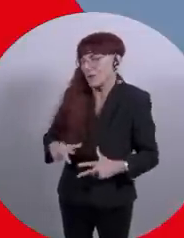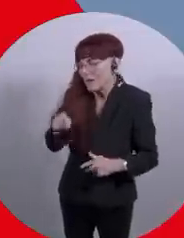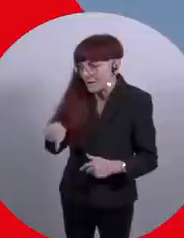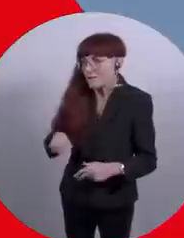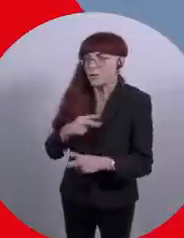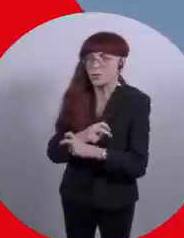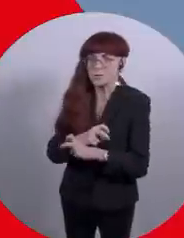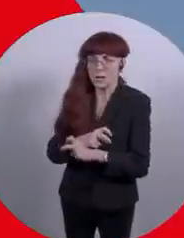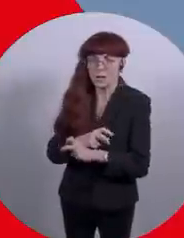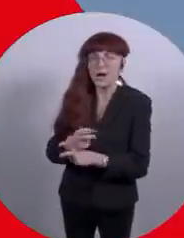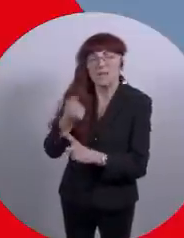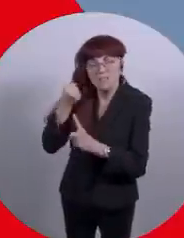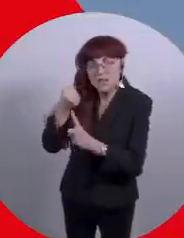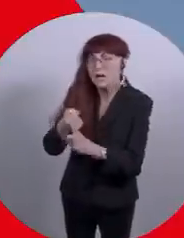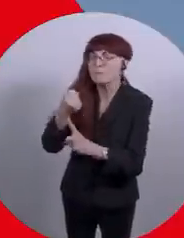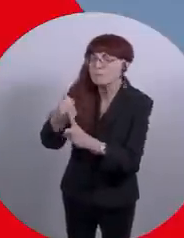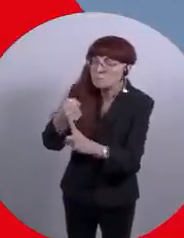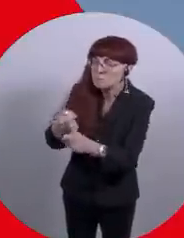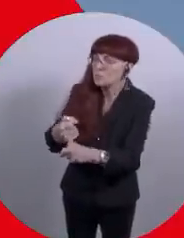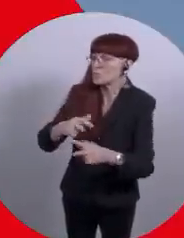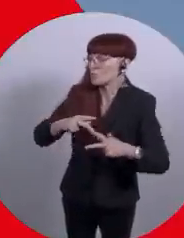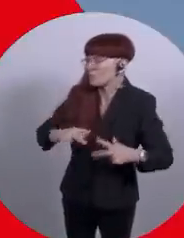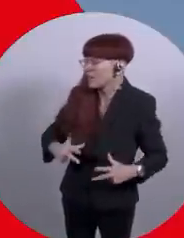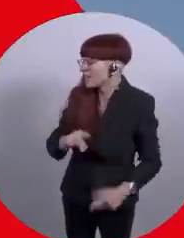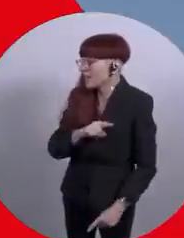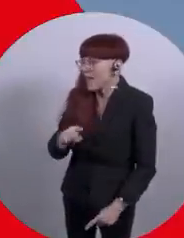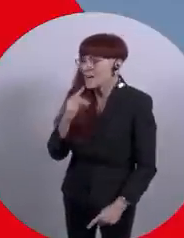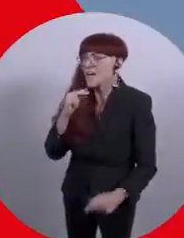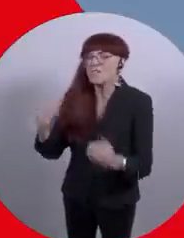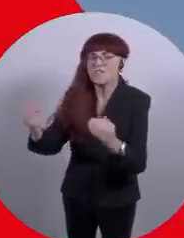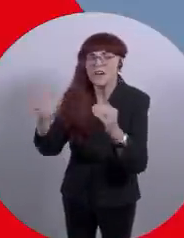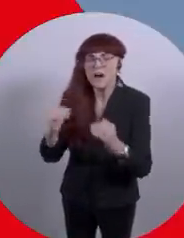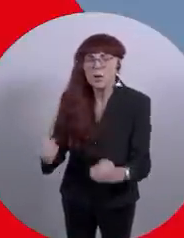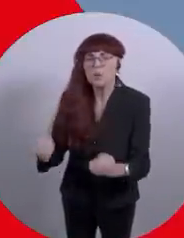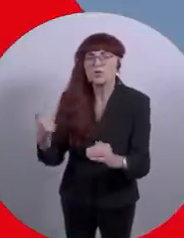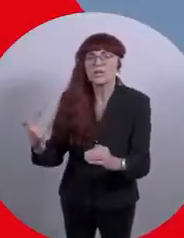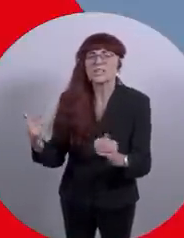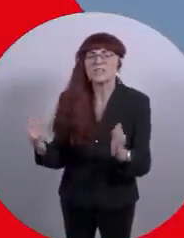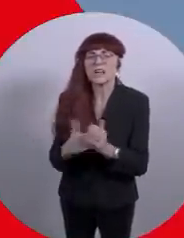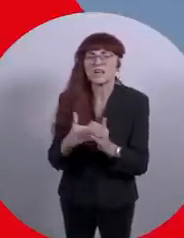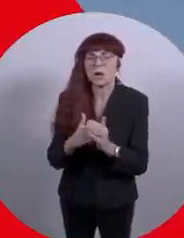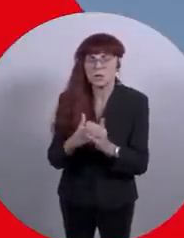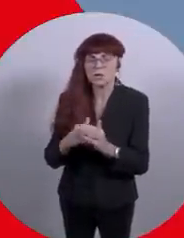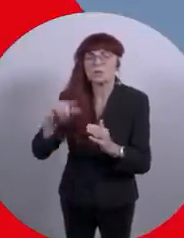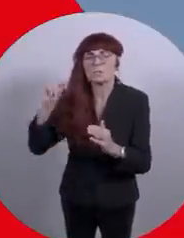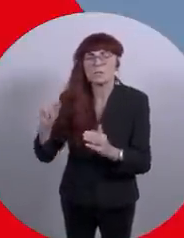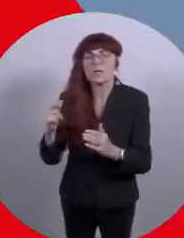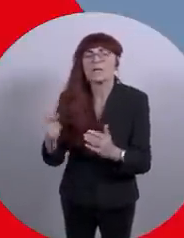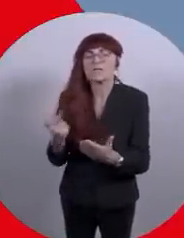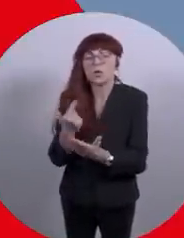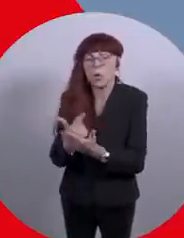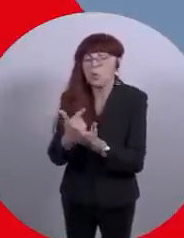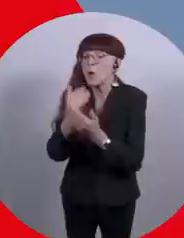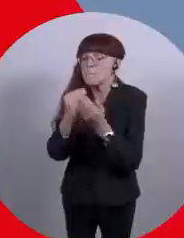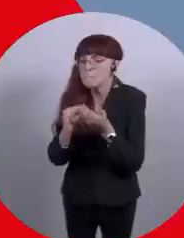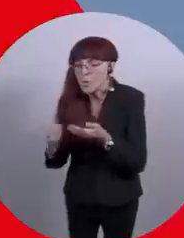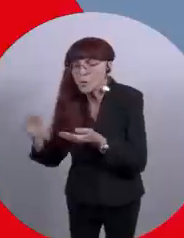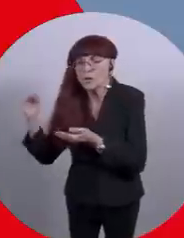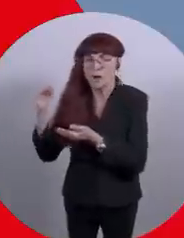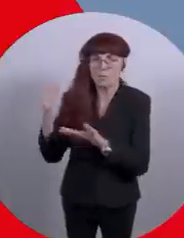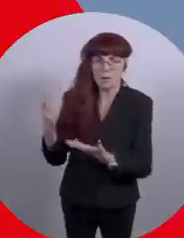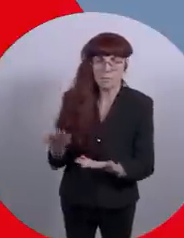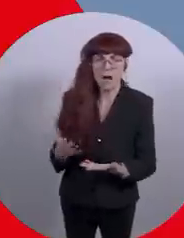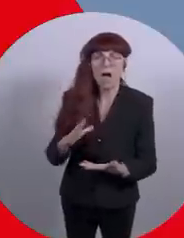sind nicht zufrieden wir kämpfen jeden Tag dass wir die die noch unter 2000 Mindestlohn sind nach vorne bringen dass wir die Schritte setzen